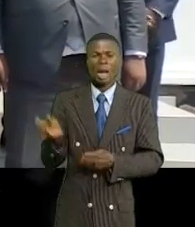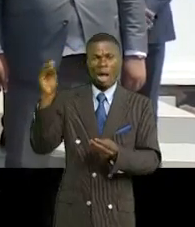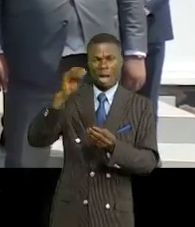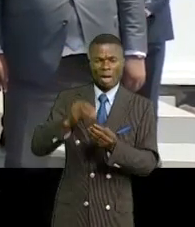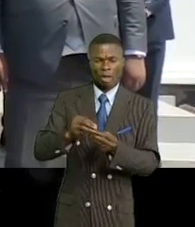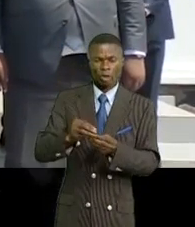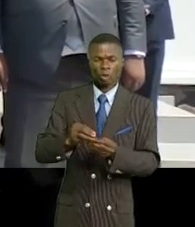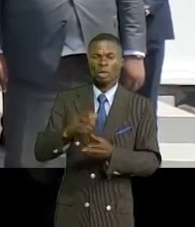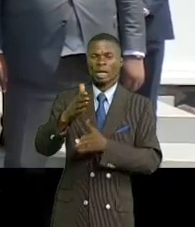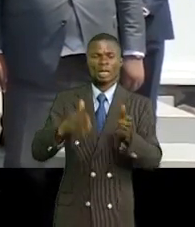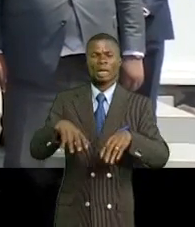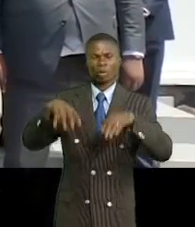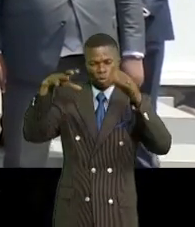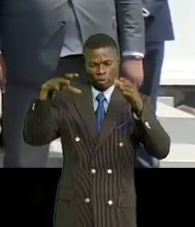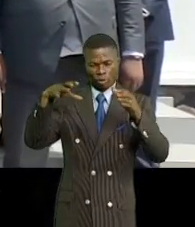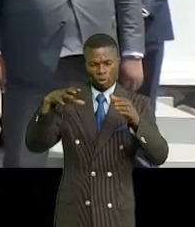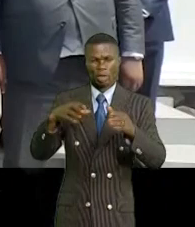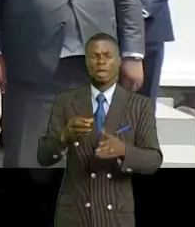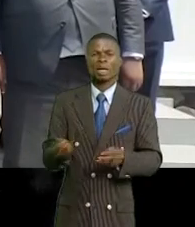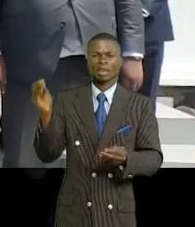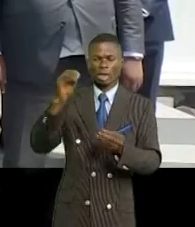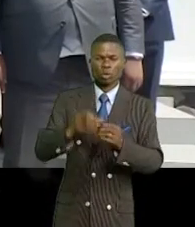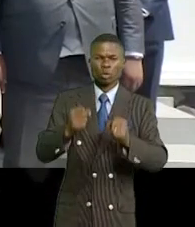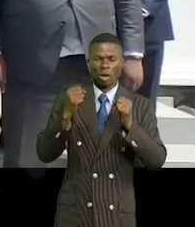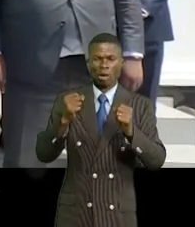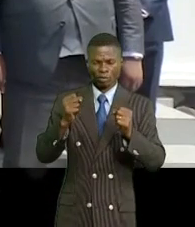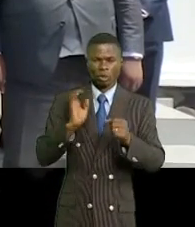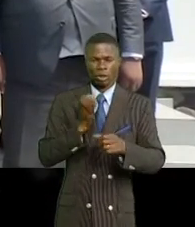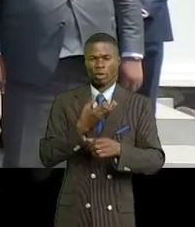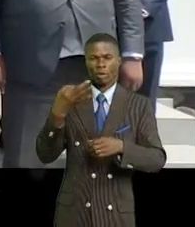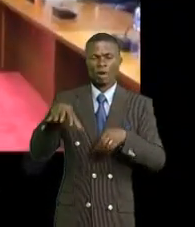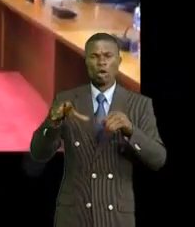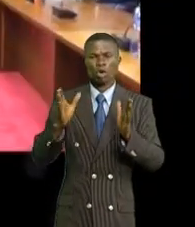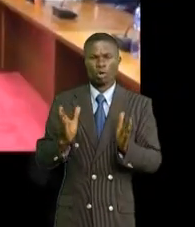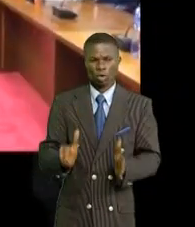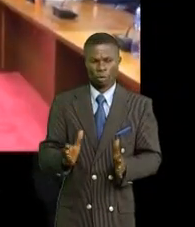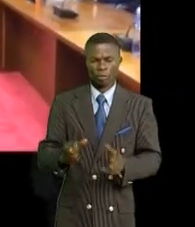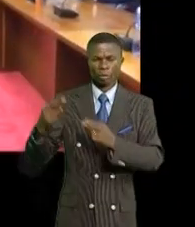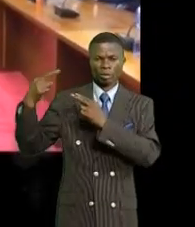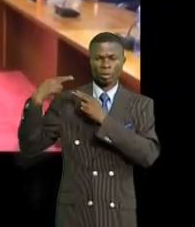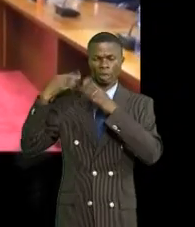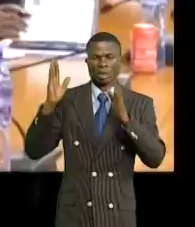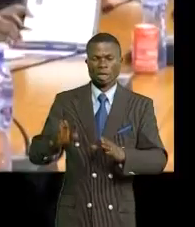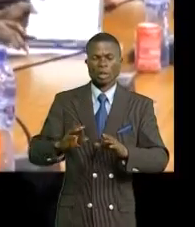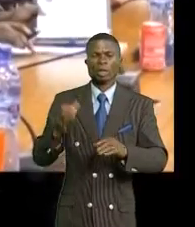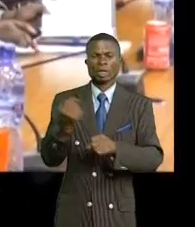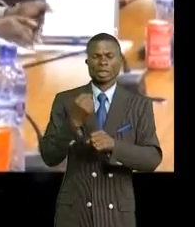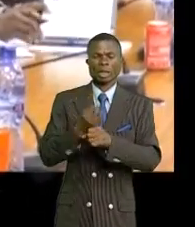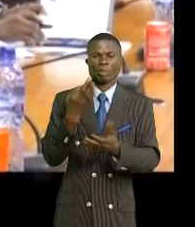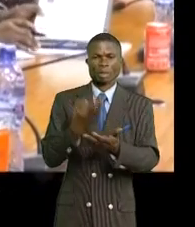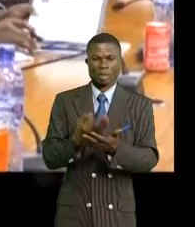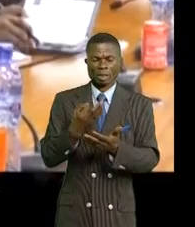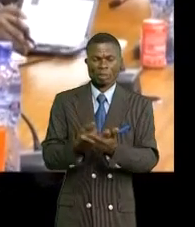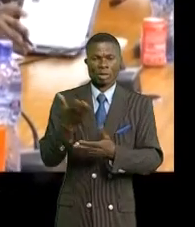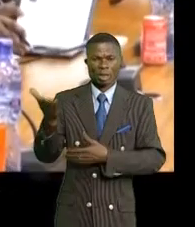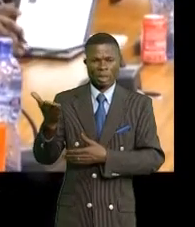des réserves d'échange, ce qui conforte la solidité de notre monnaie. Les responsables des régies financières ont été de leur